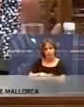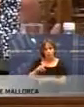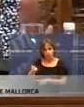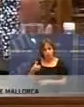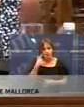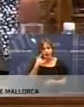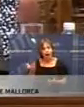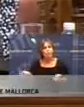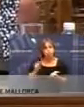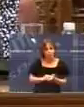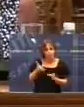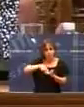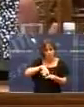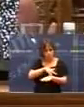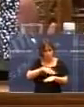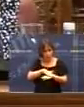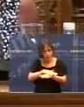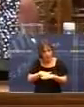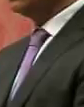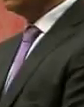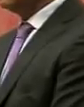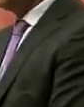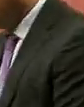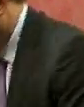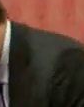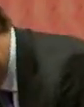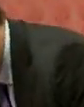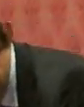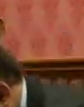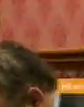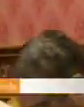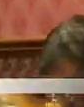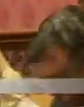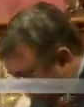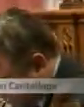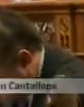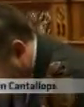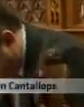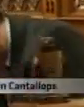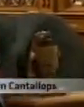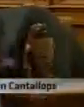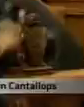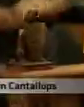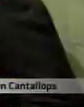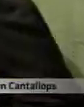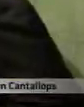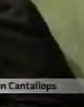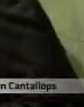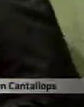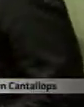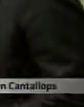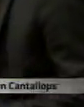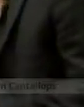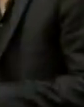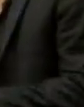recomposar aquest pacte de govern o exercir un govern en minoria. Unió Mallorquina, que avui s'ha assegut a les cadires de l'oposició, no ha